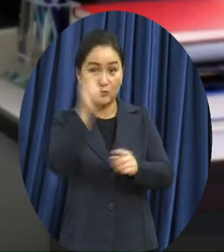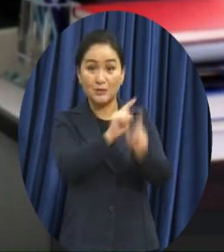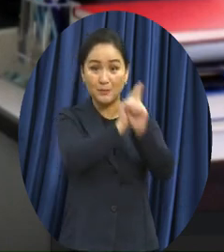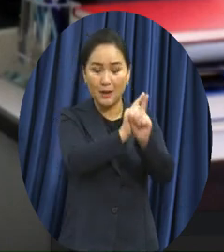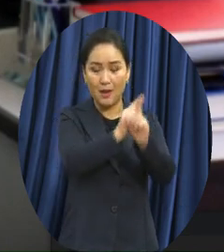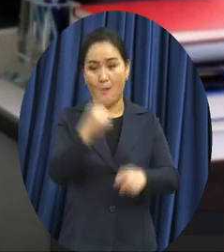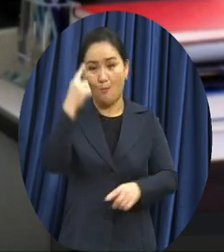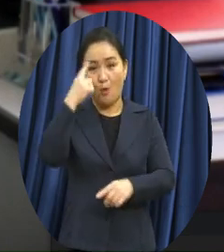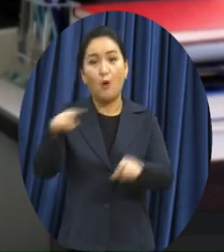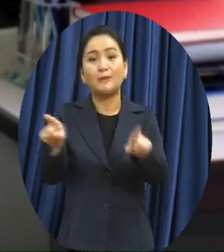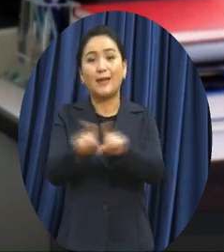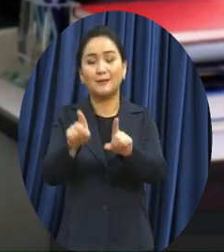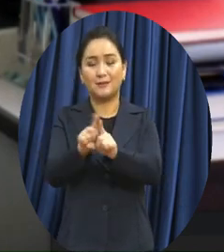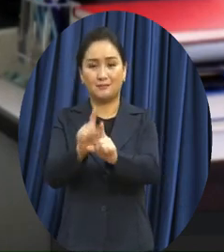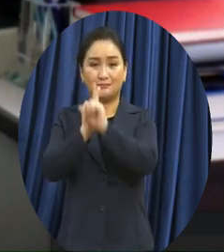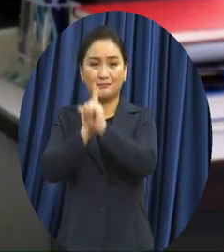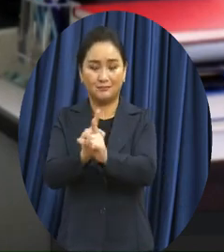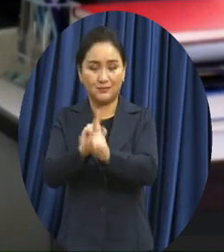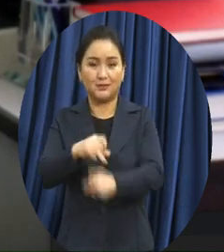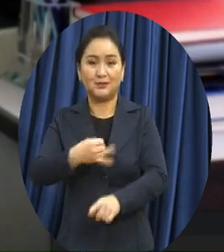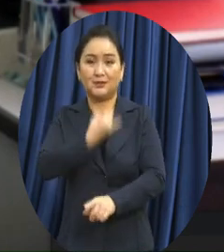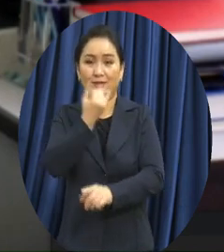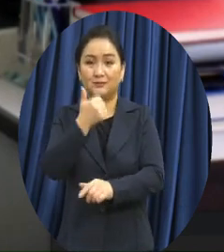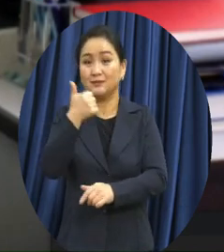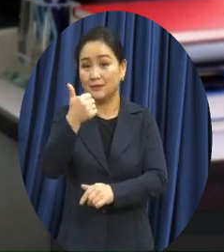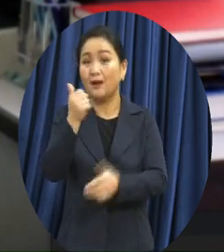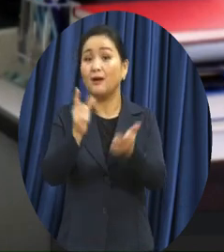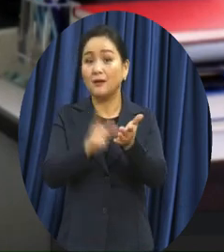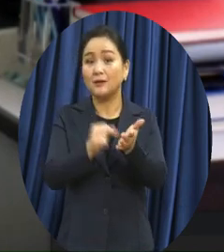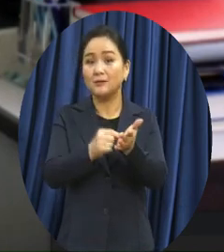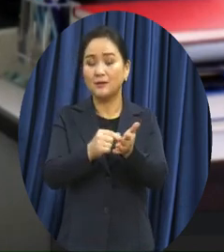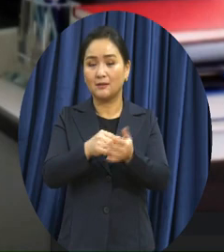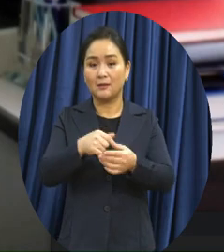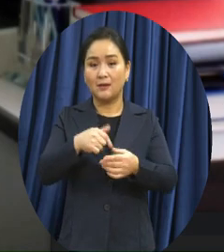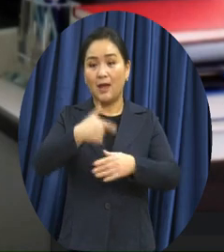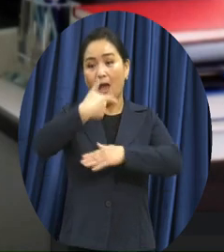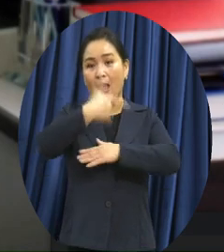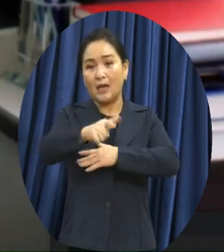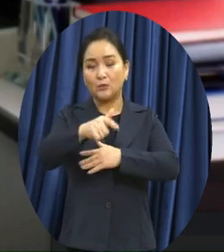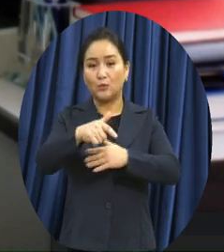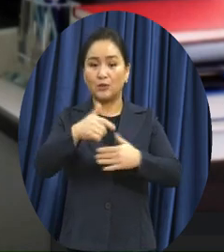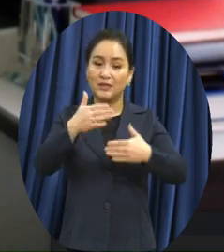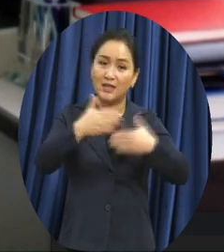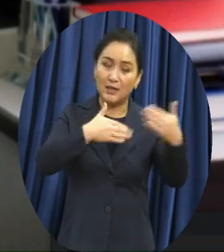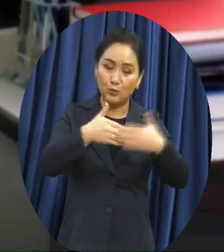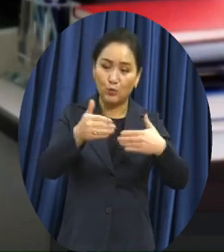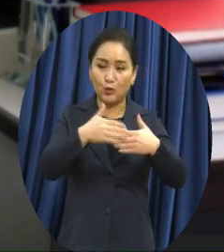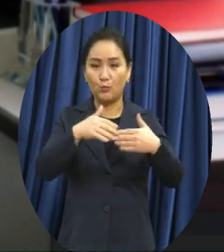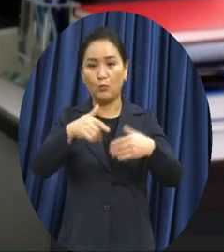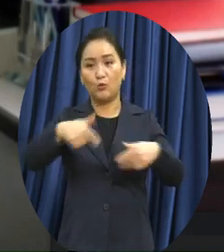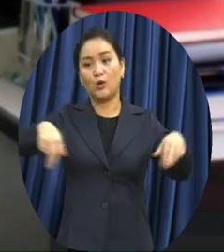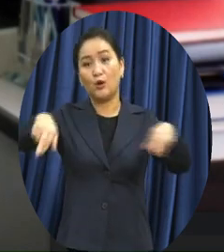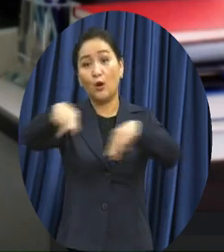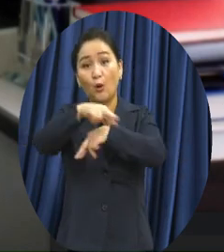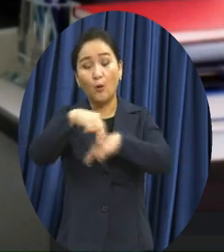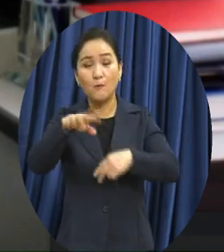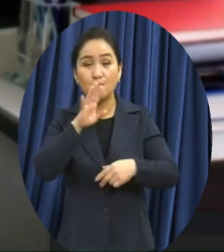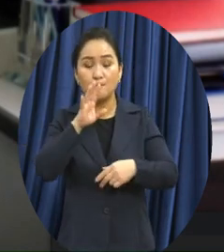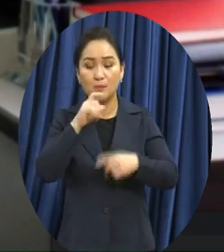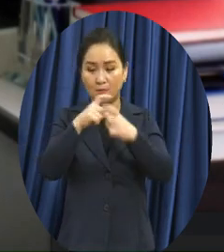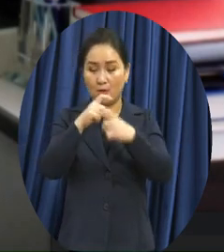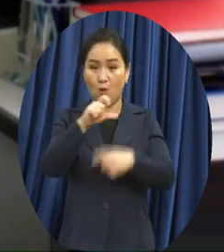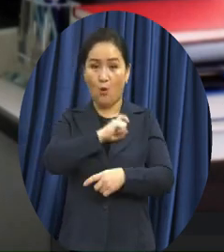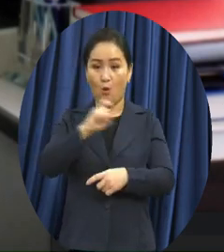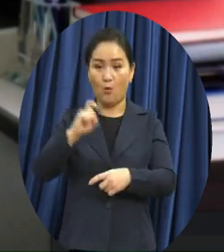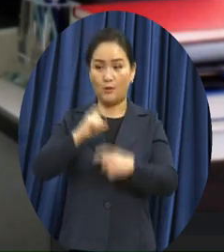хэмжээг үргэлжлүүлэн идэвхтэй хэрэгжих хэрэгтэй байна. Гадуур хөл хөдөлгөөн, дэлгүүр хөшөөнд явахдаа хувийн ариун цэврээс их маск зөөх,